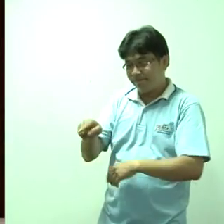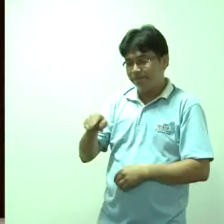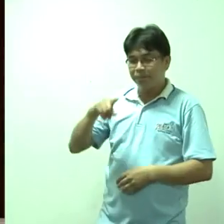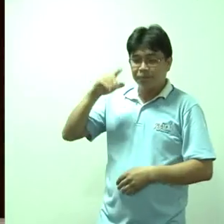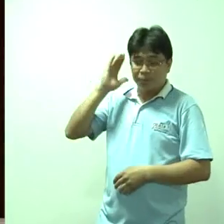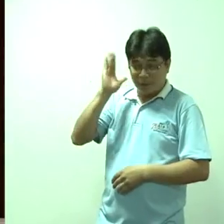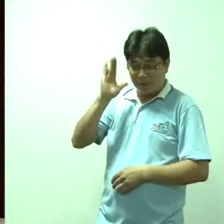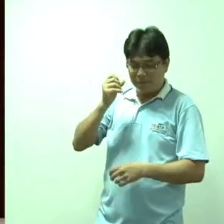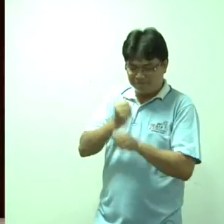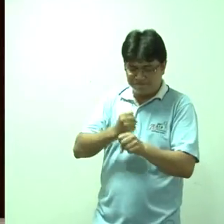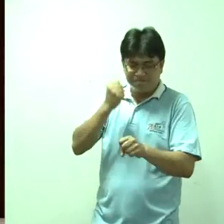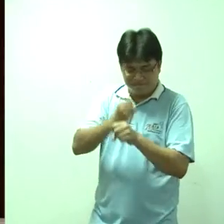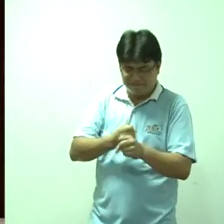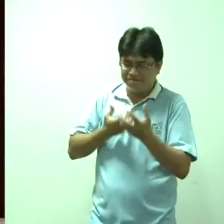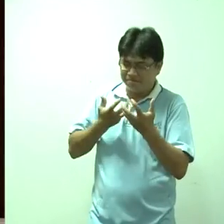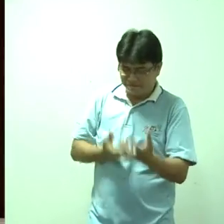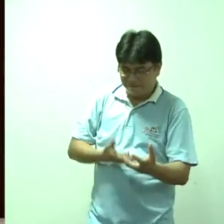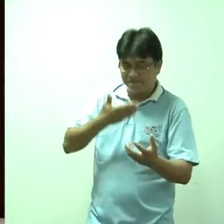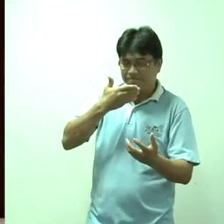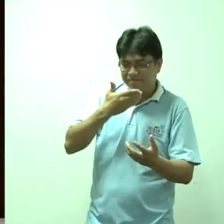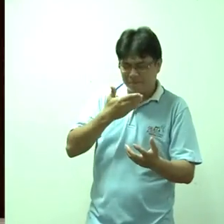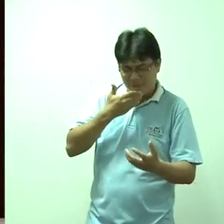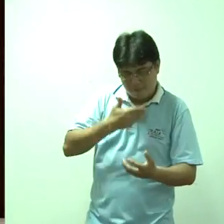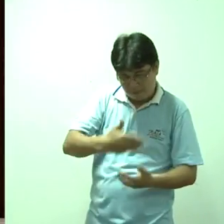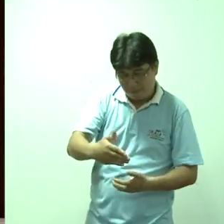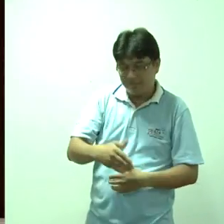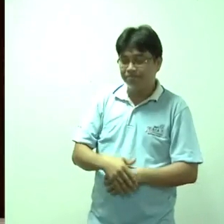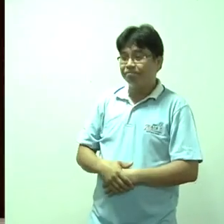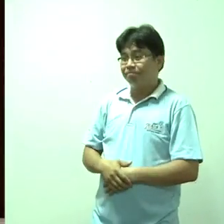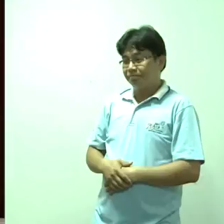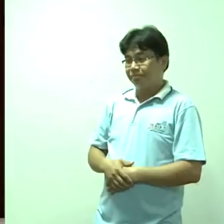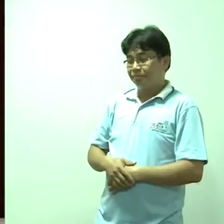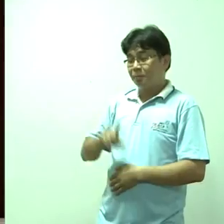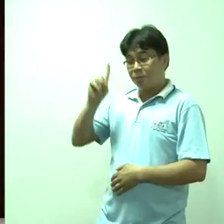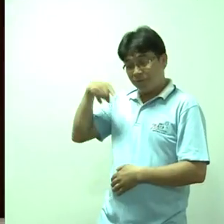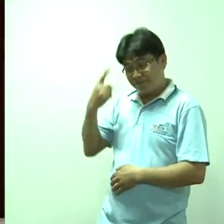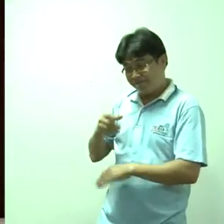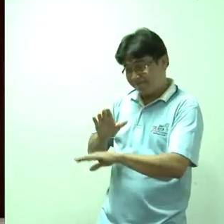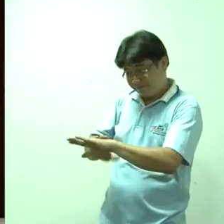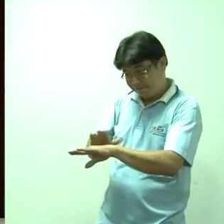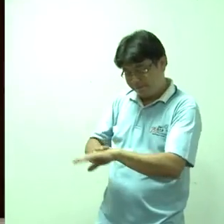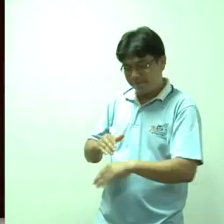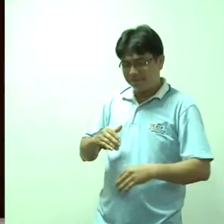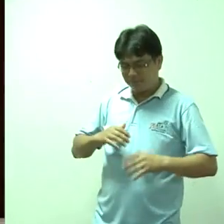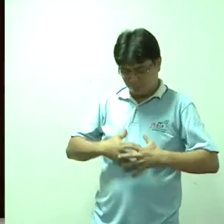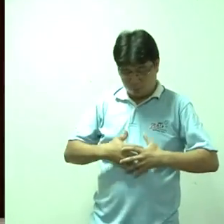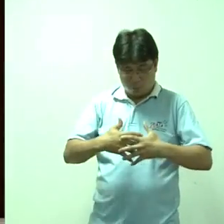าลงโทษให้ออกจากสวนเอเดนและมีชีวิตที่ทุกข์ทรมานอยู่ในโลก